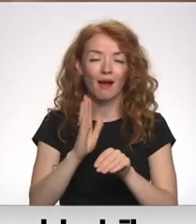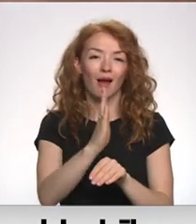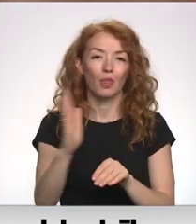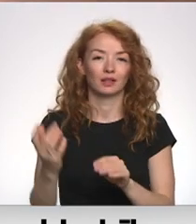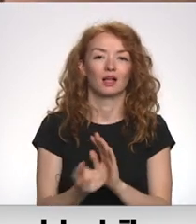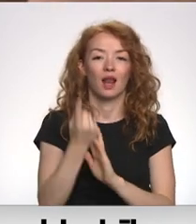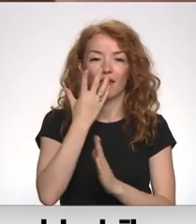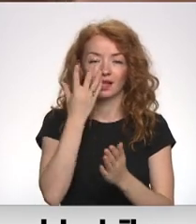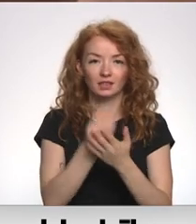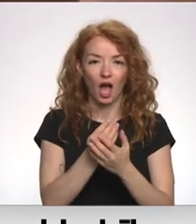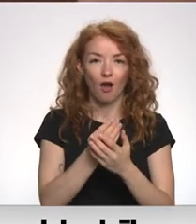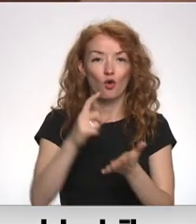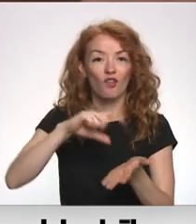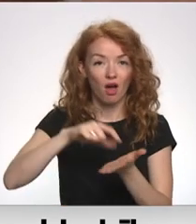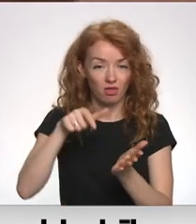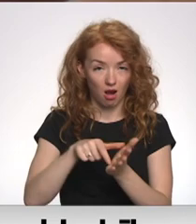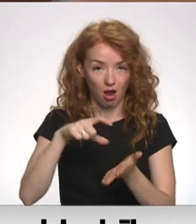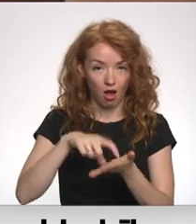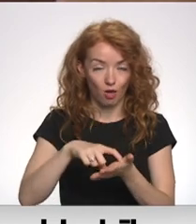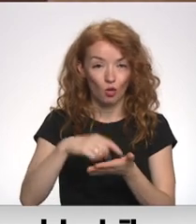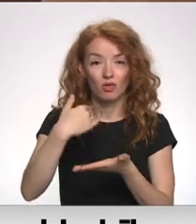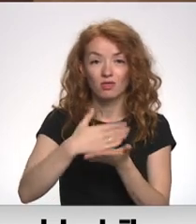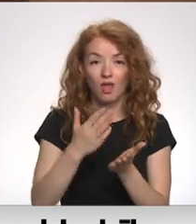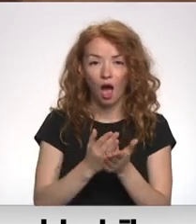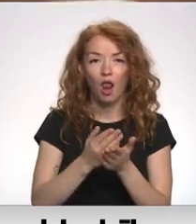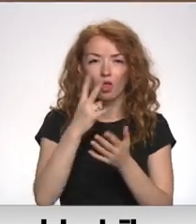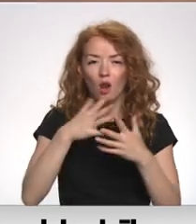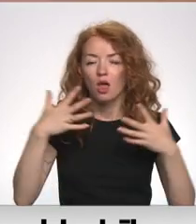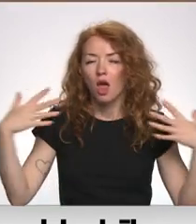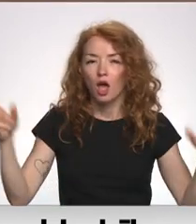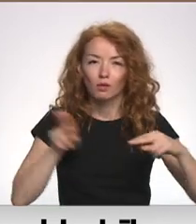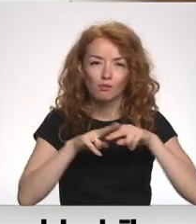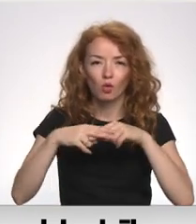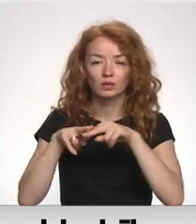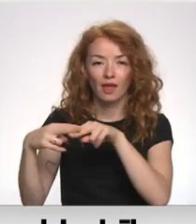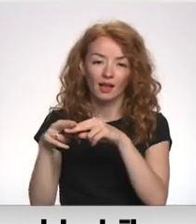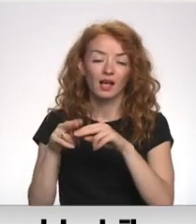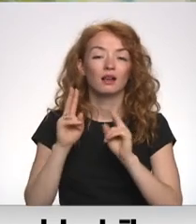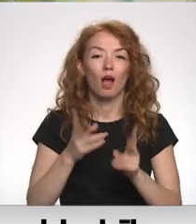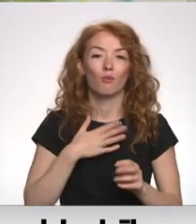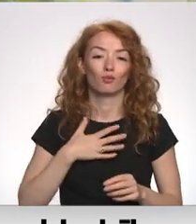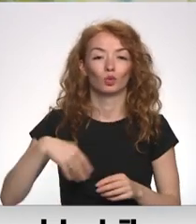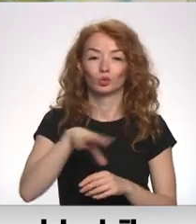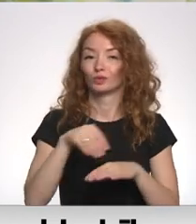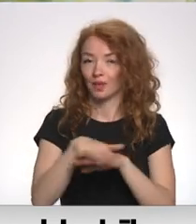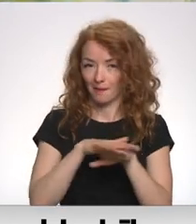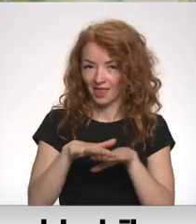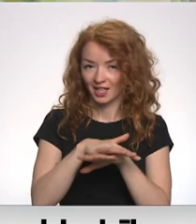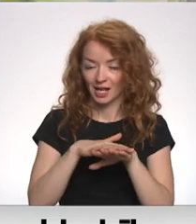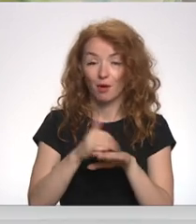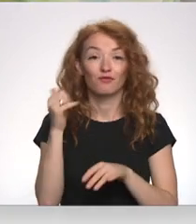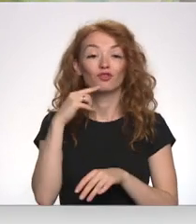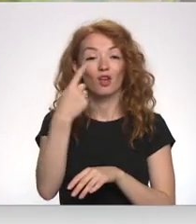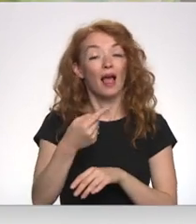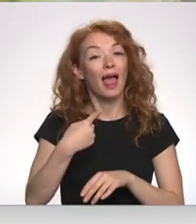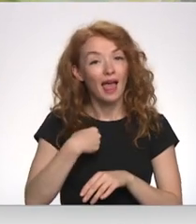savu pikseli jeb kvadrātu. Daļu no lielas mozaīkas simboliski mūsu sabiedrības. Es pikselēju,